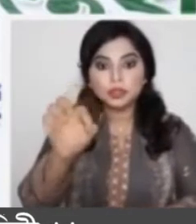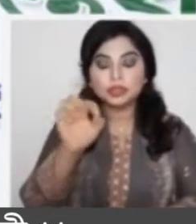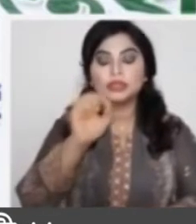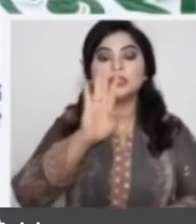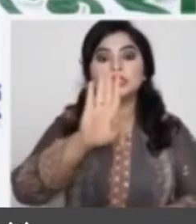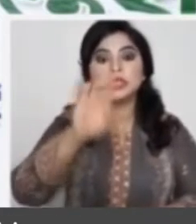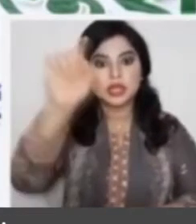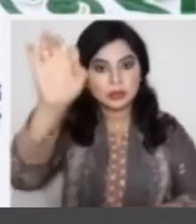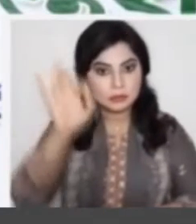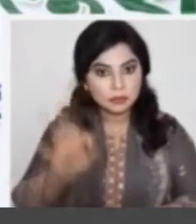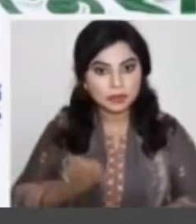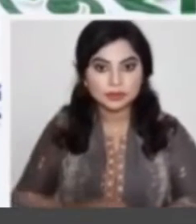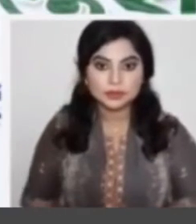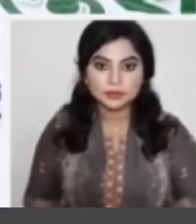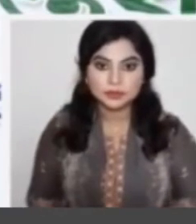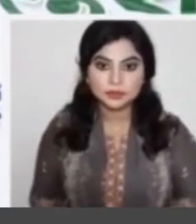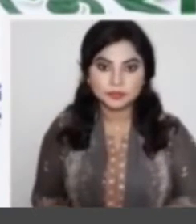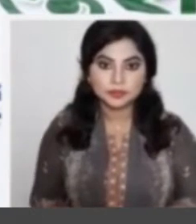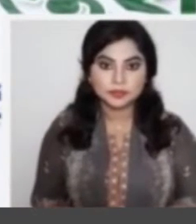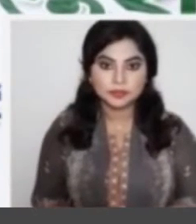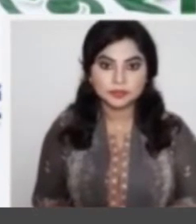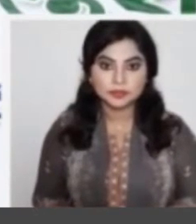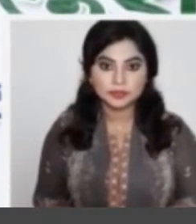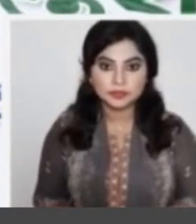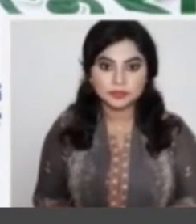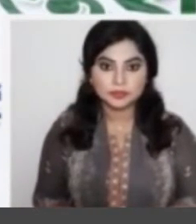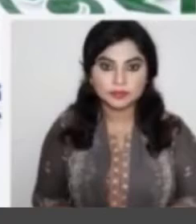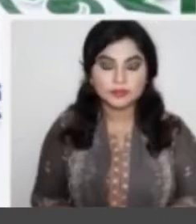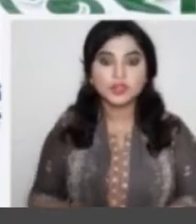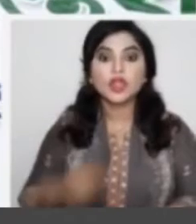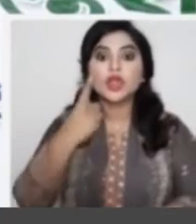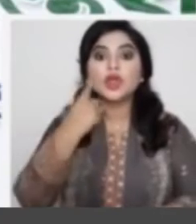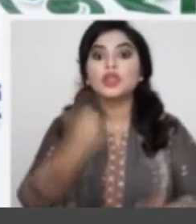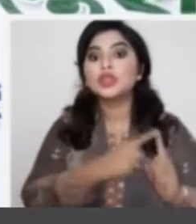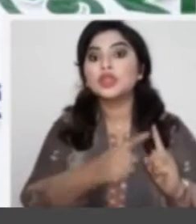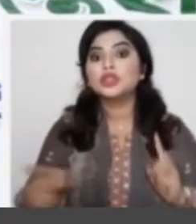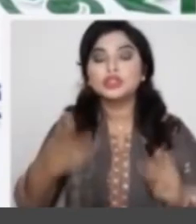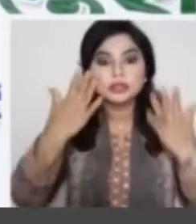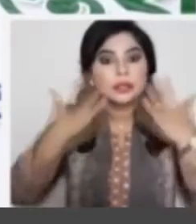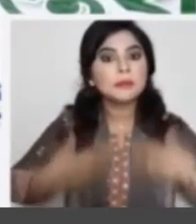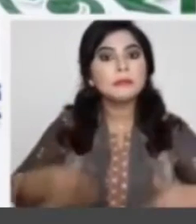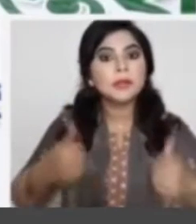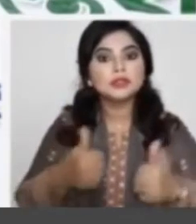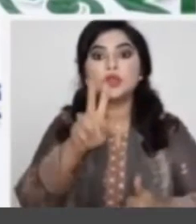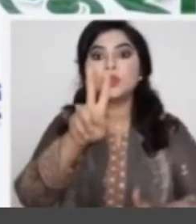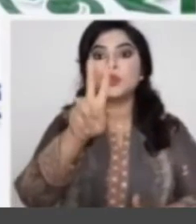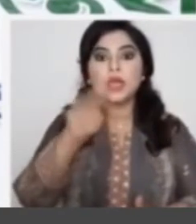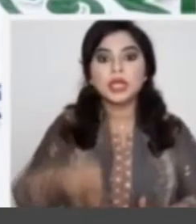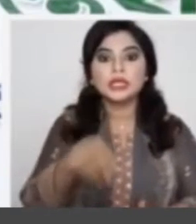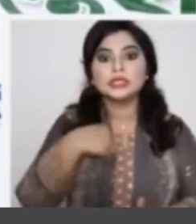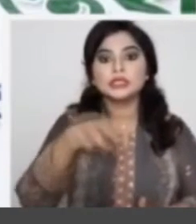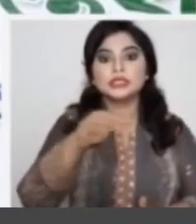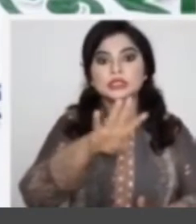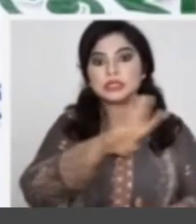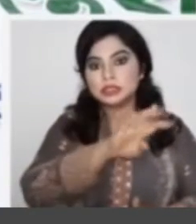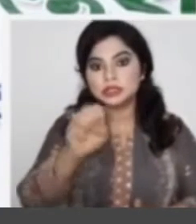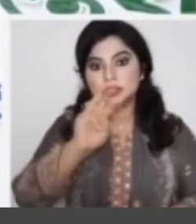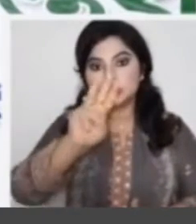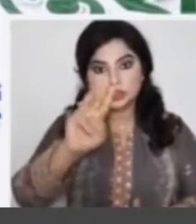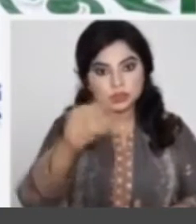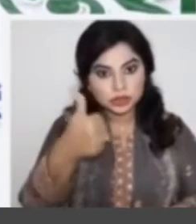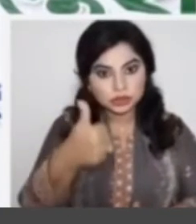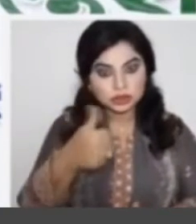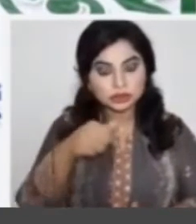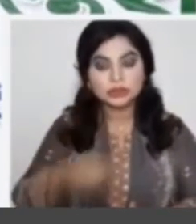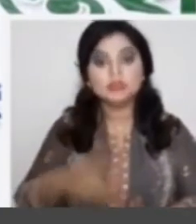এদিন সর্বোচ্চ 17,214টি নমুনা পরীক্ষা করে 3,862 জন করোনা রোগী শনাক্ত হয়েছেন।